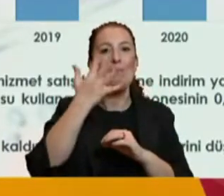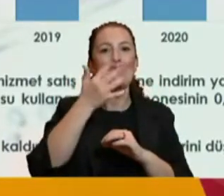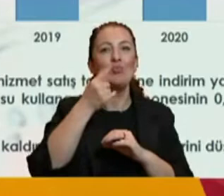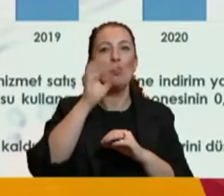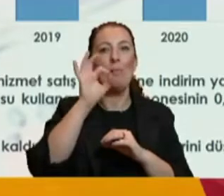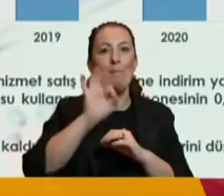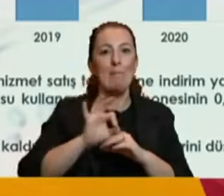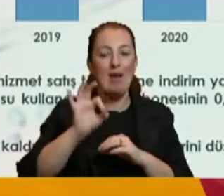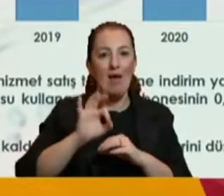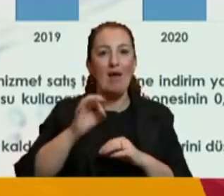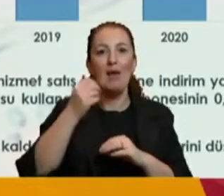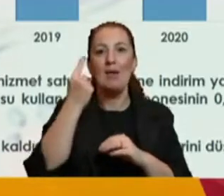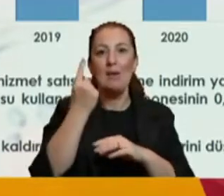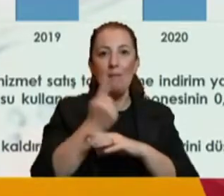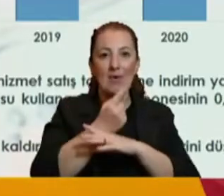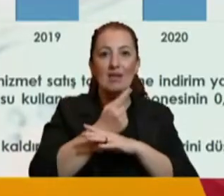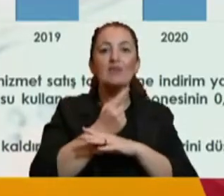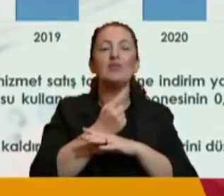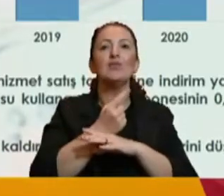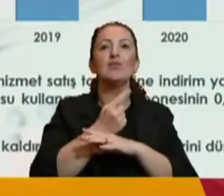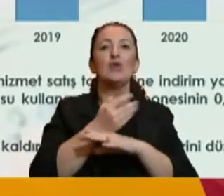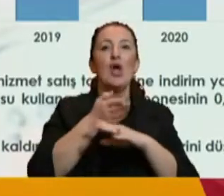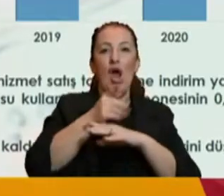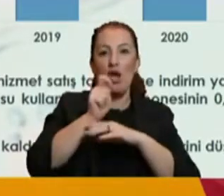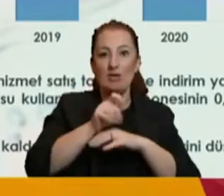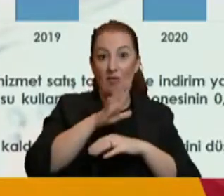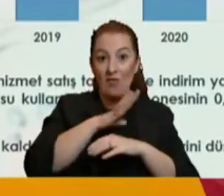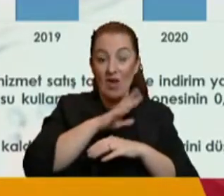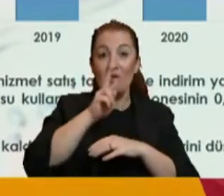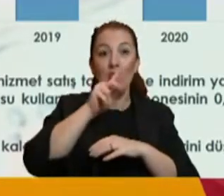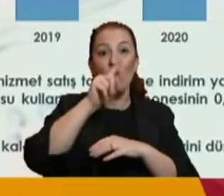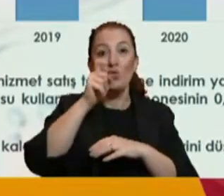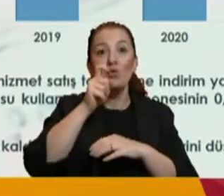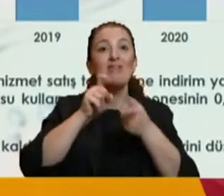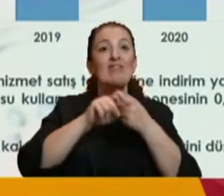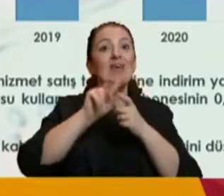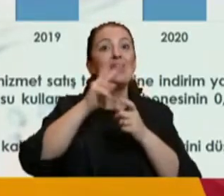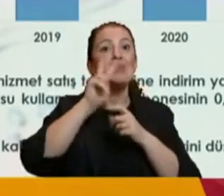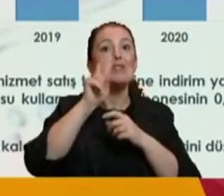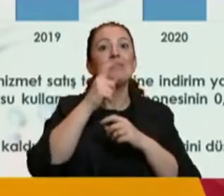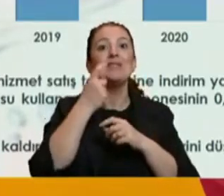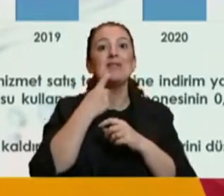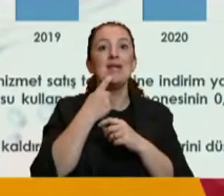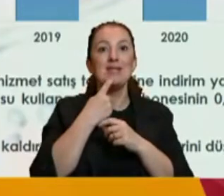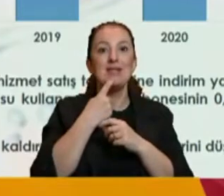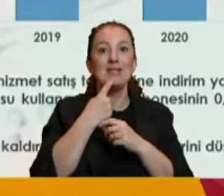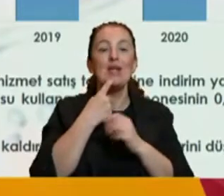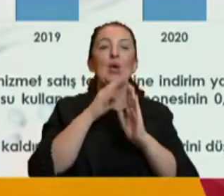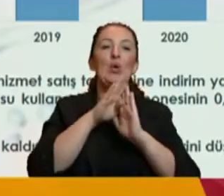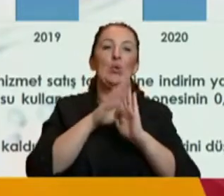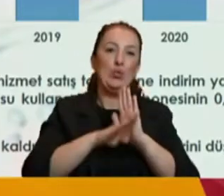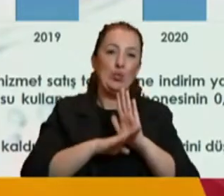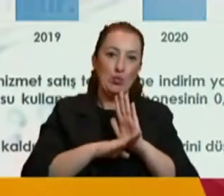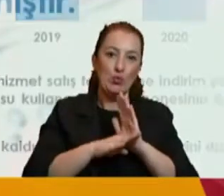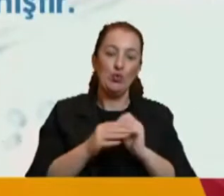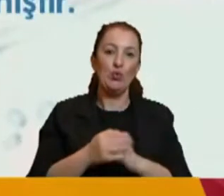milyarlık bir gerçekleşme var ama bu 2019 ve 2020 yıllarında düşmüştür